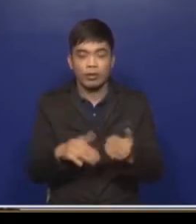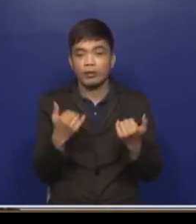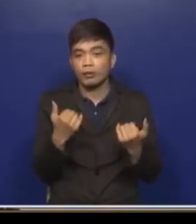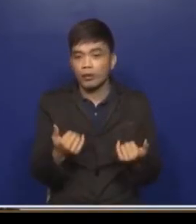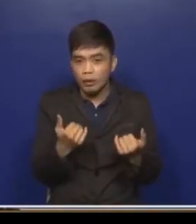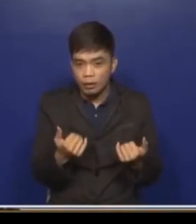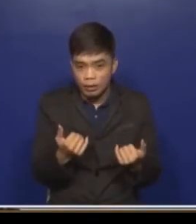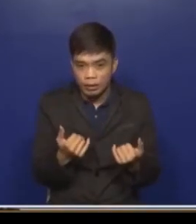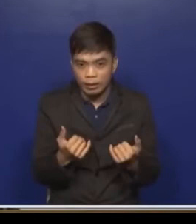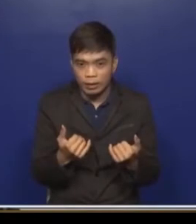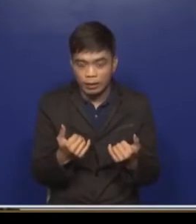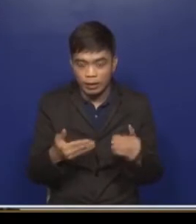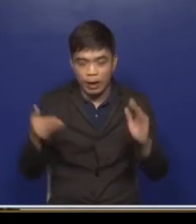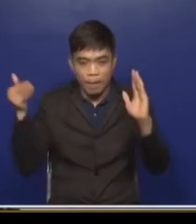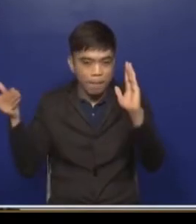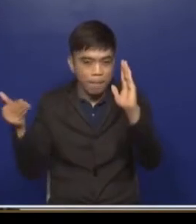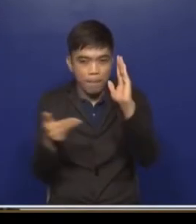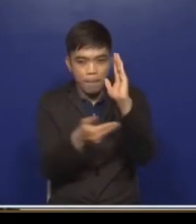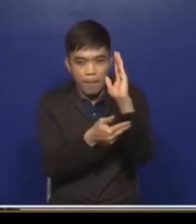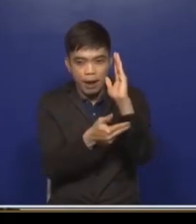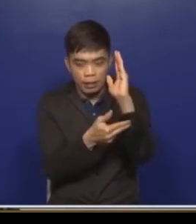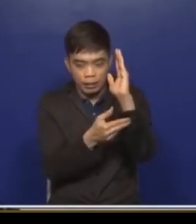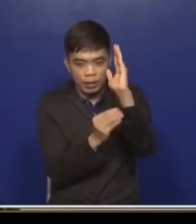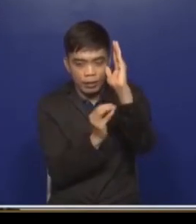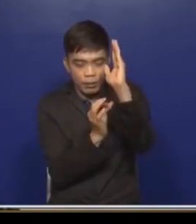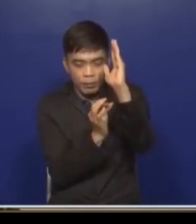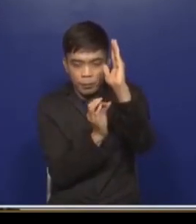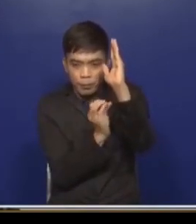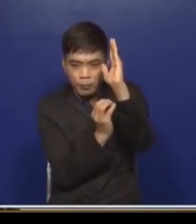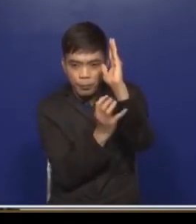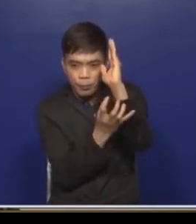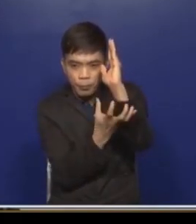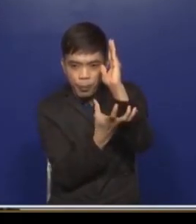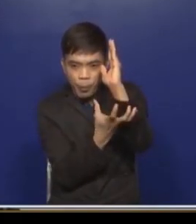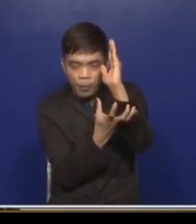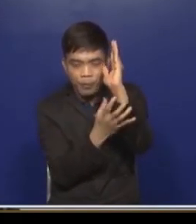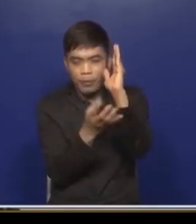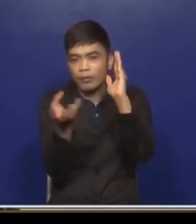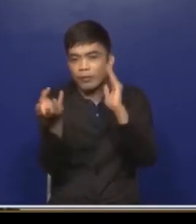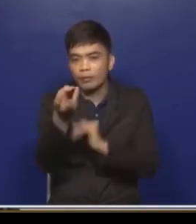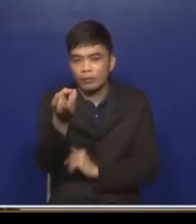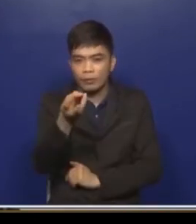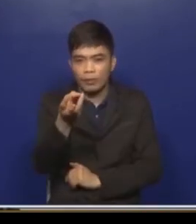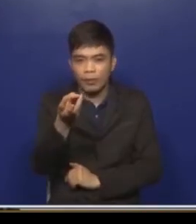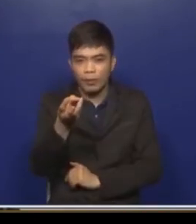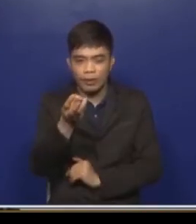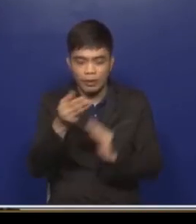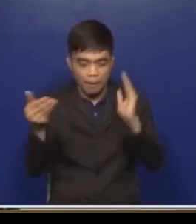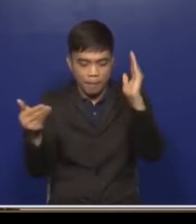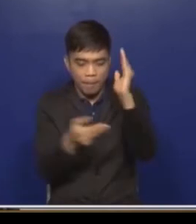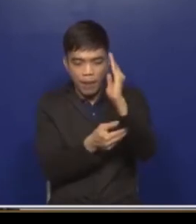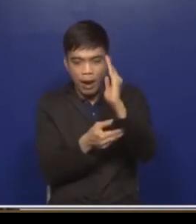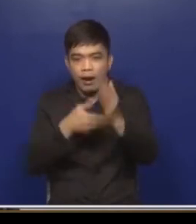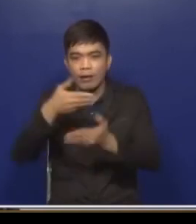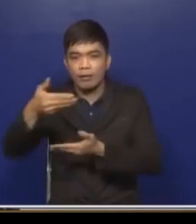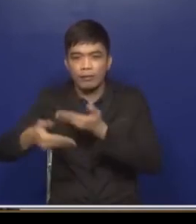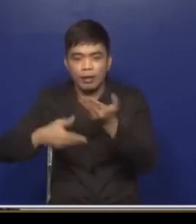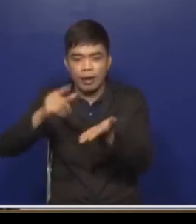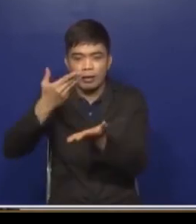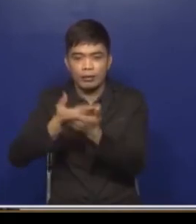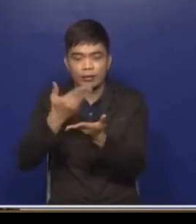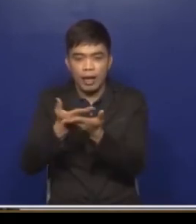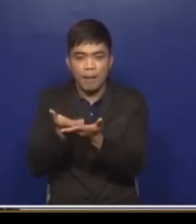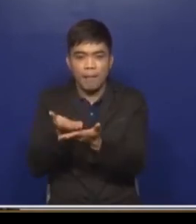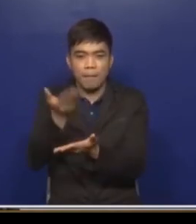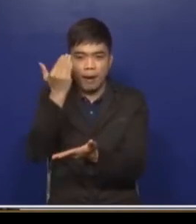รวดูการนี้มีการขาดลูกผลผลิน้อย และกทำให้ราคาปาม มีราคา